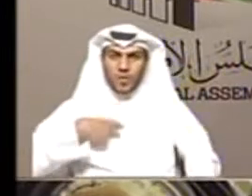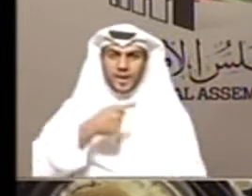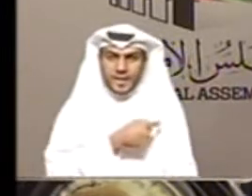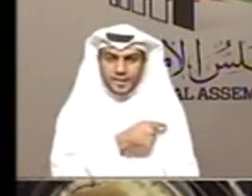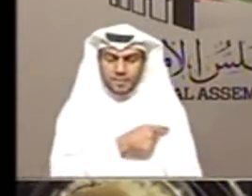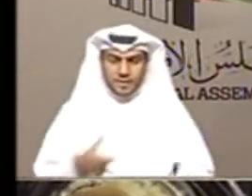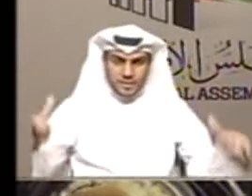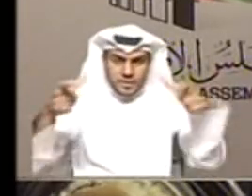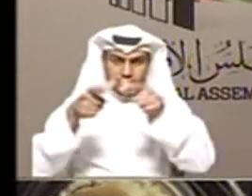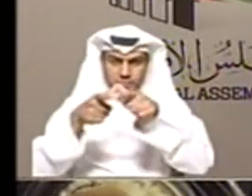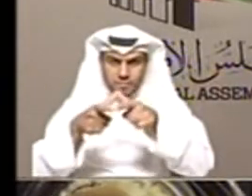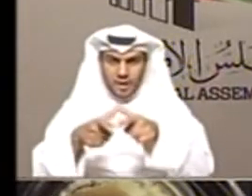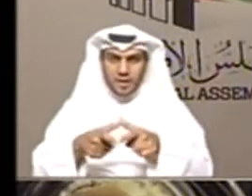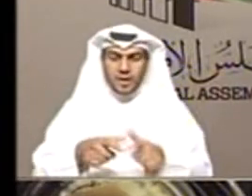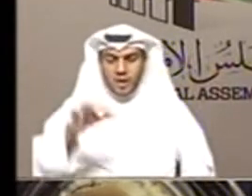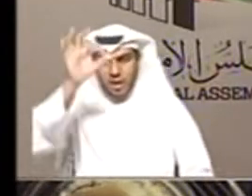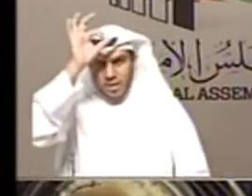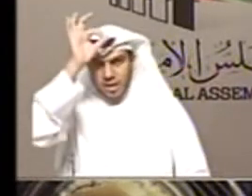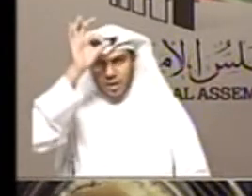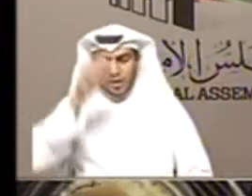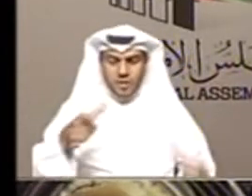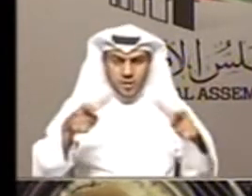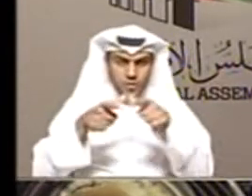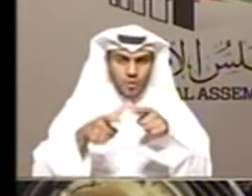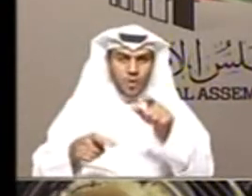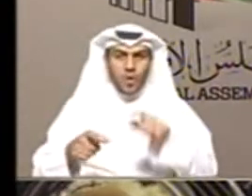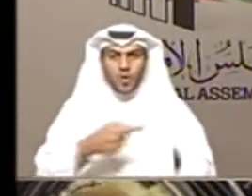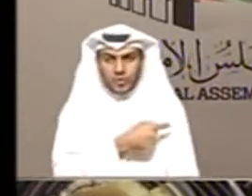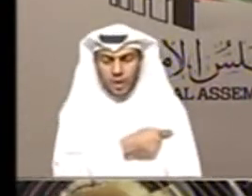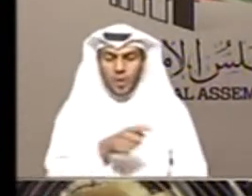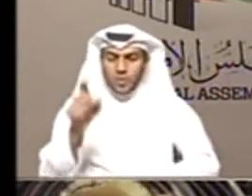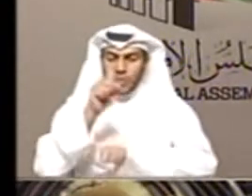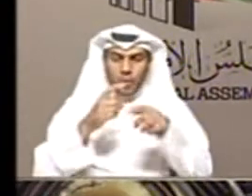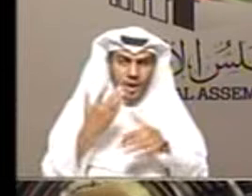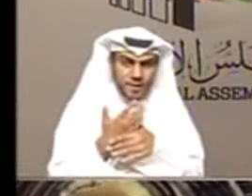وكان هذا الاجتماع حول الحالة الصحية ابتداء